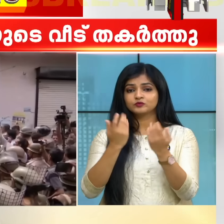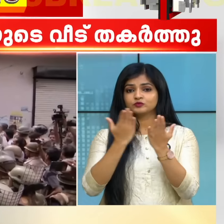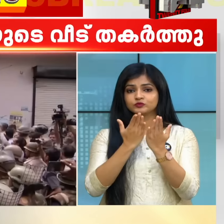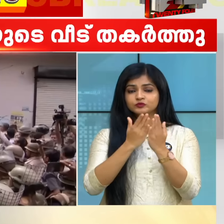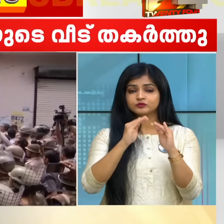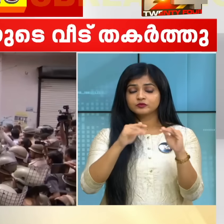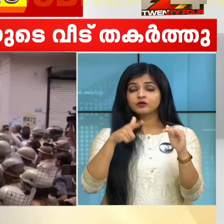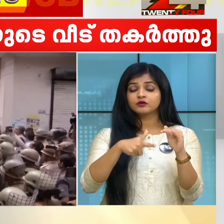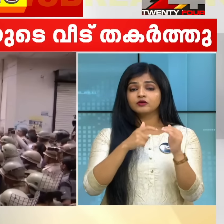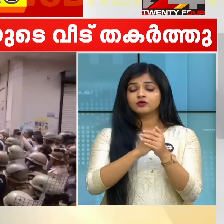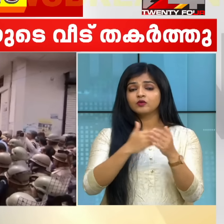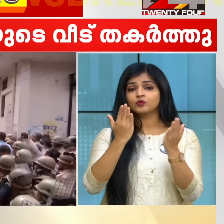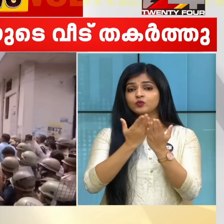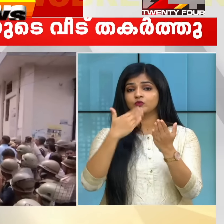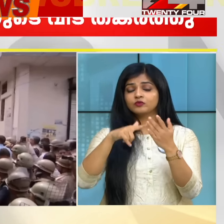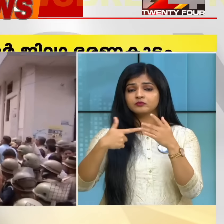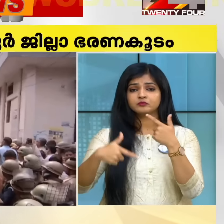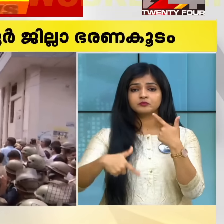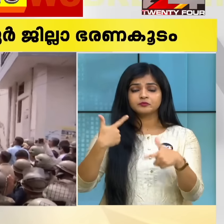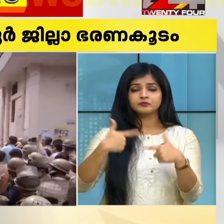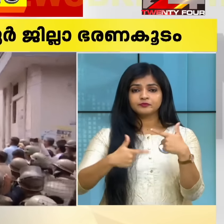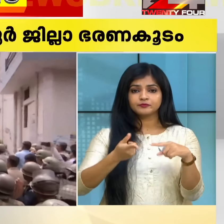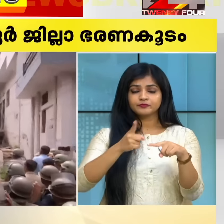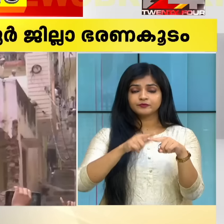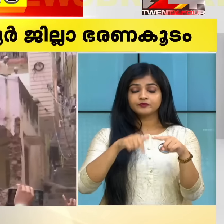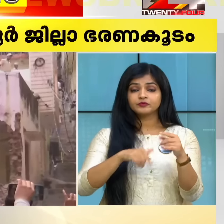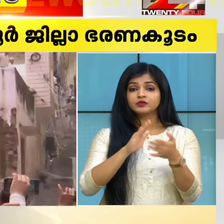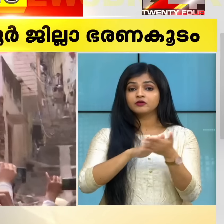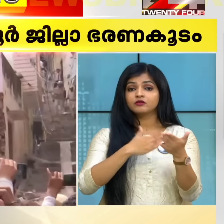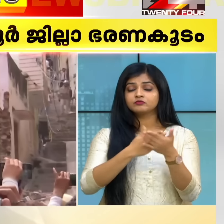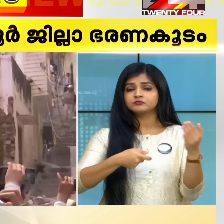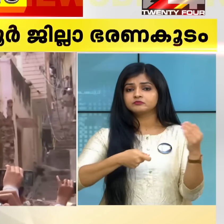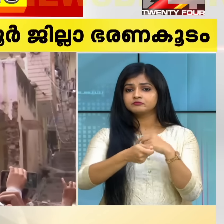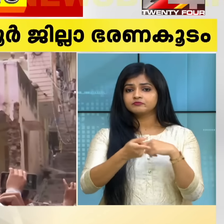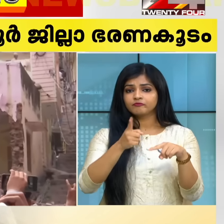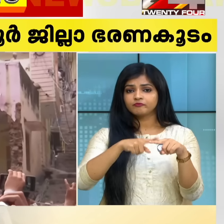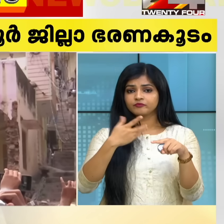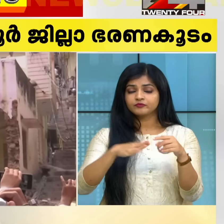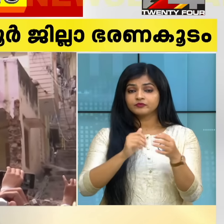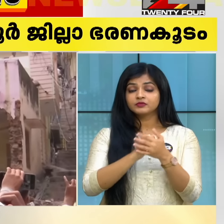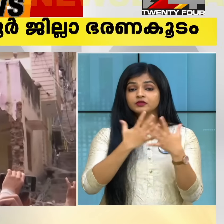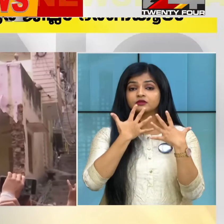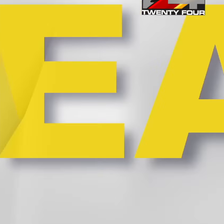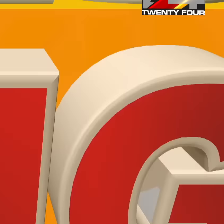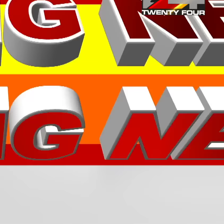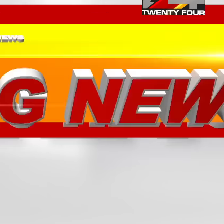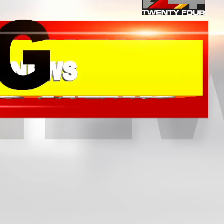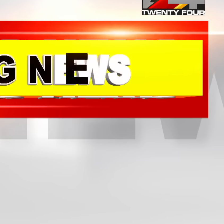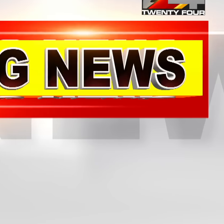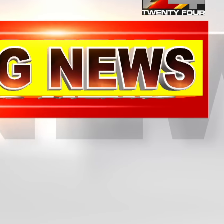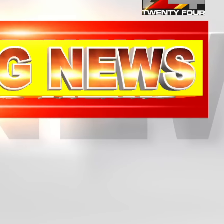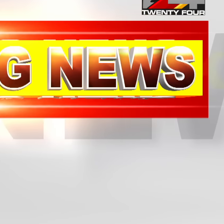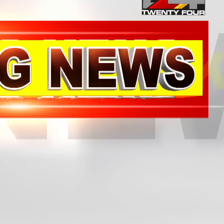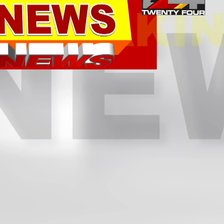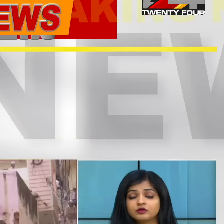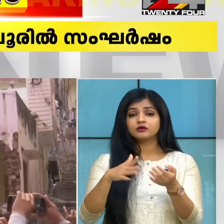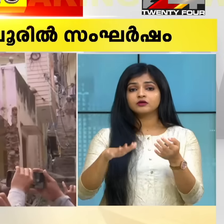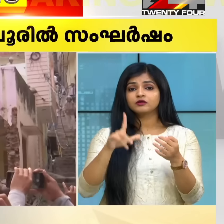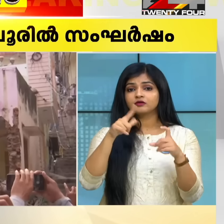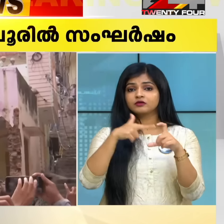സ്കൂളിൽ വെച്ച് അടിപിടി ഉണ്ടാകുന്നത്. ആ അടിപിടി പിന്നീട് ഒരു കത്തിക്കുത്തിലേക്ക് എത്തുകയും ഒപ്പം തന്നെ ഒരു 10ാം ക്ലാസ്സുകാരന്റെ തുടയിൽ മറ്റൊരു വിദ്യാർത്ഥി